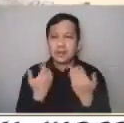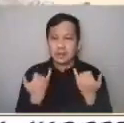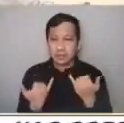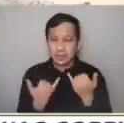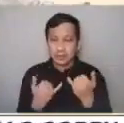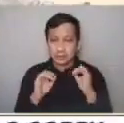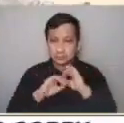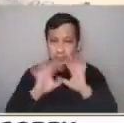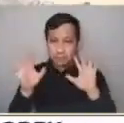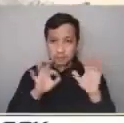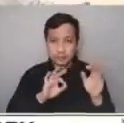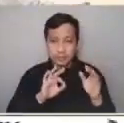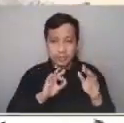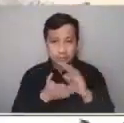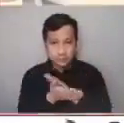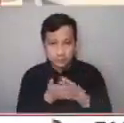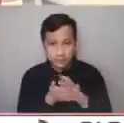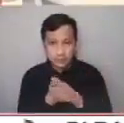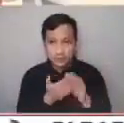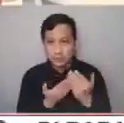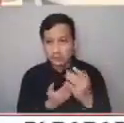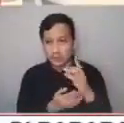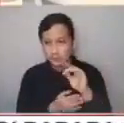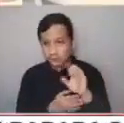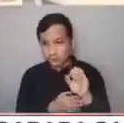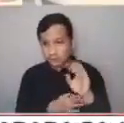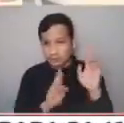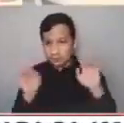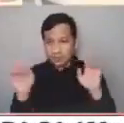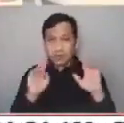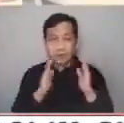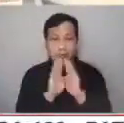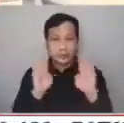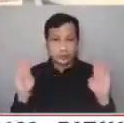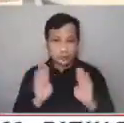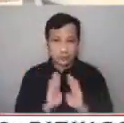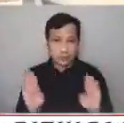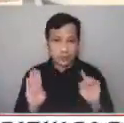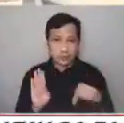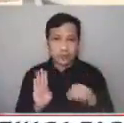Maynila. Balik sa inyo, Gani. Maraming salamat, Bernard Haudian.